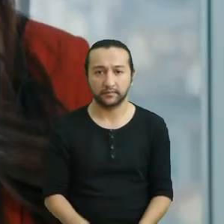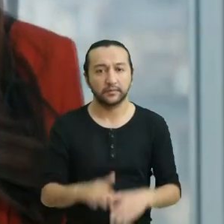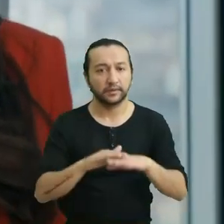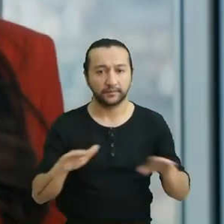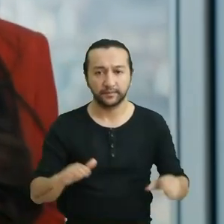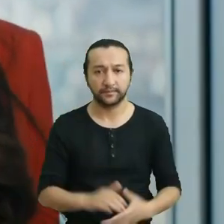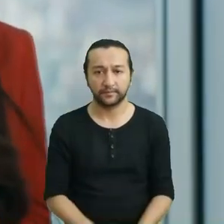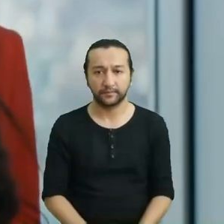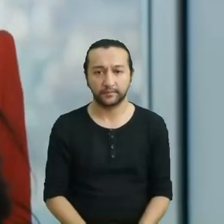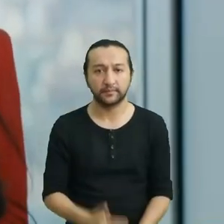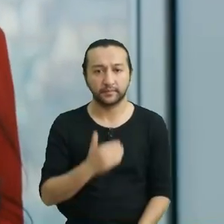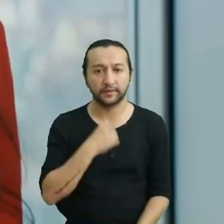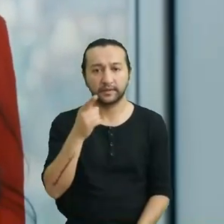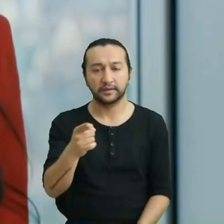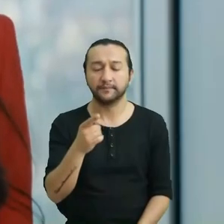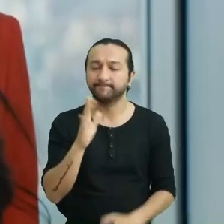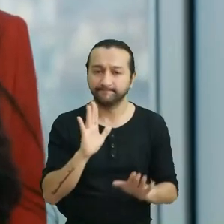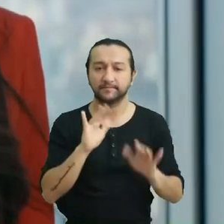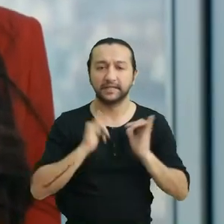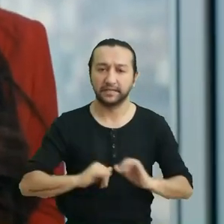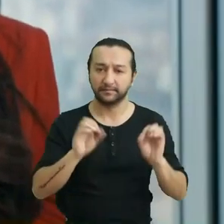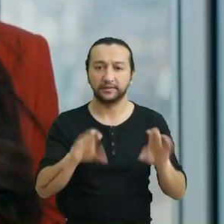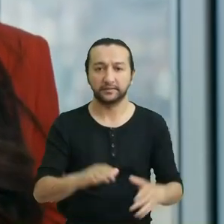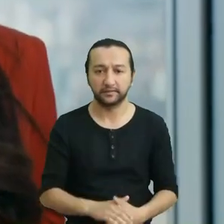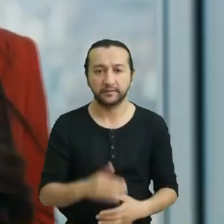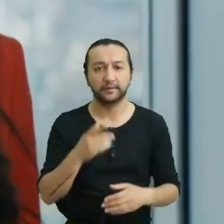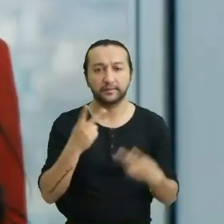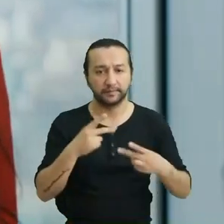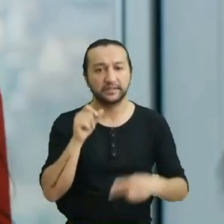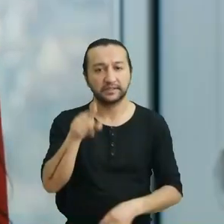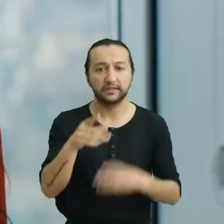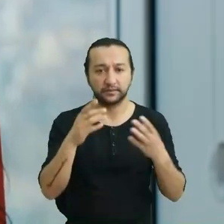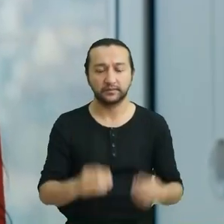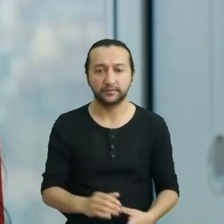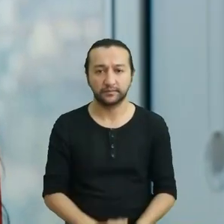Tamam. Ben sizi tutmayayım. Mesaj atarım.